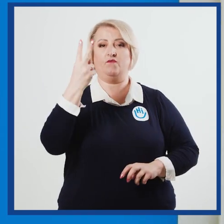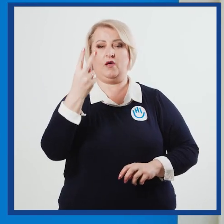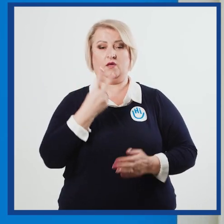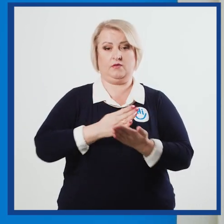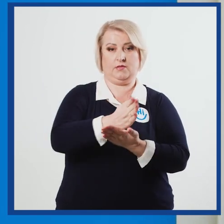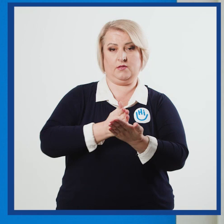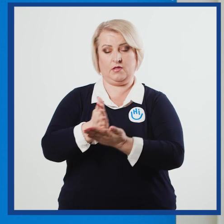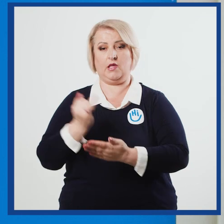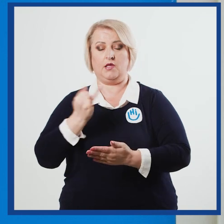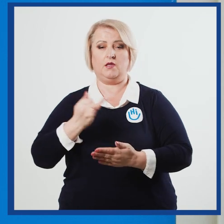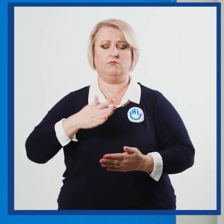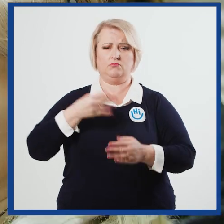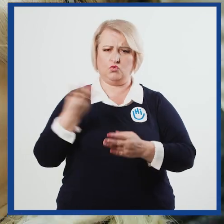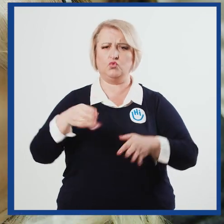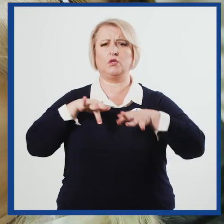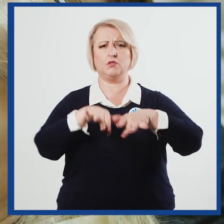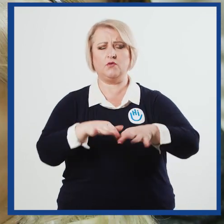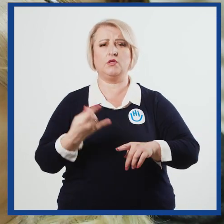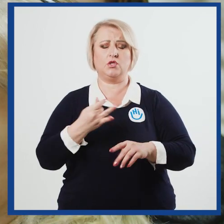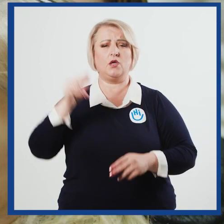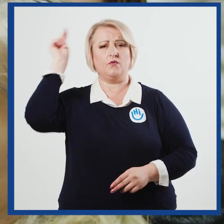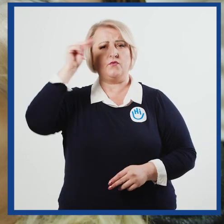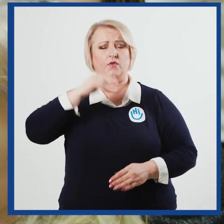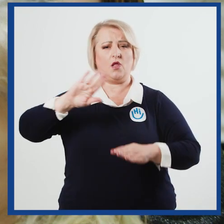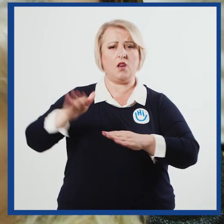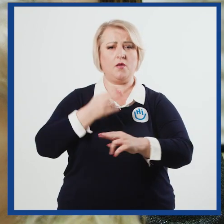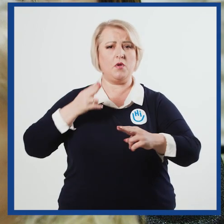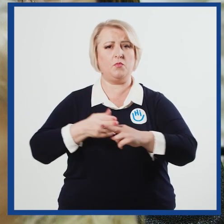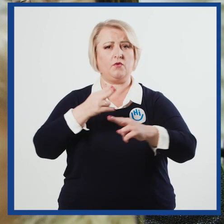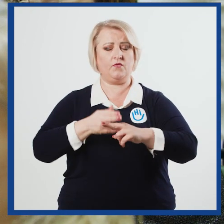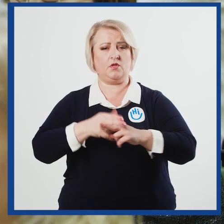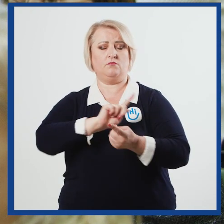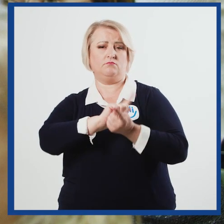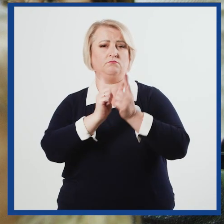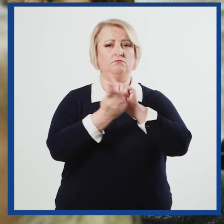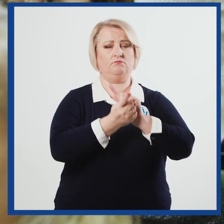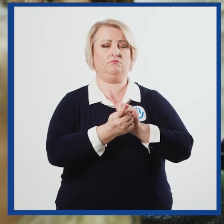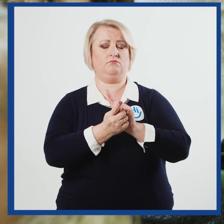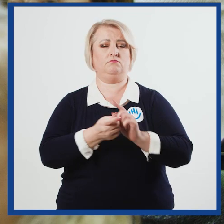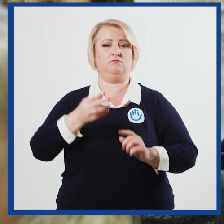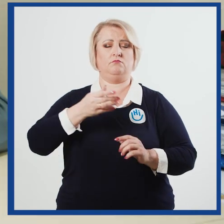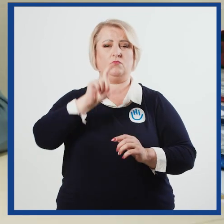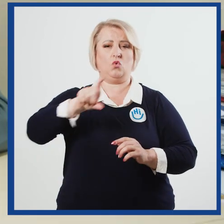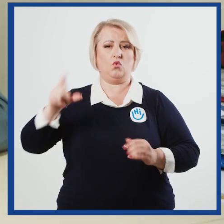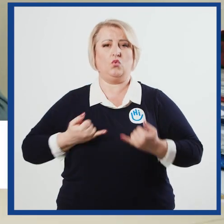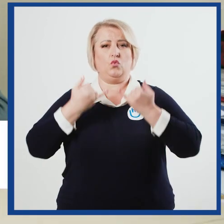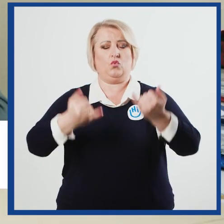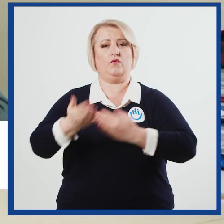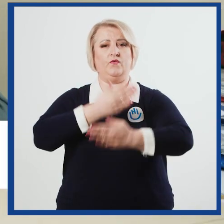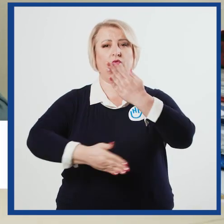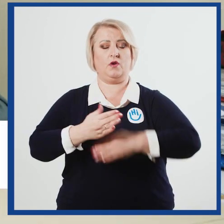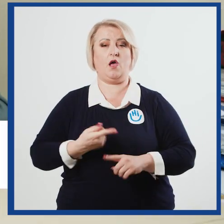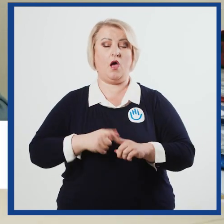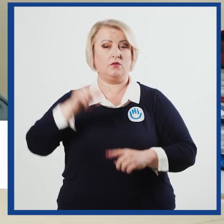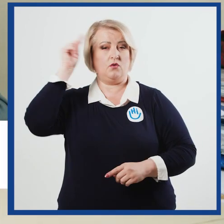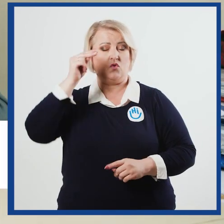in humanitarian action. Considerăm că aceste traininguri au un impact pozitiv asupra consolidării capacității asociației ca